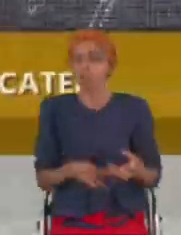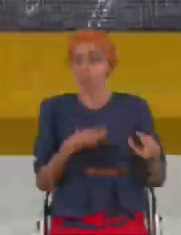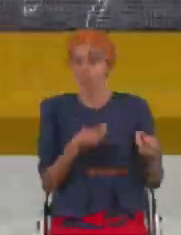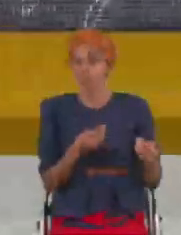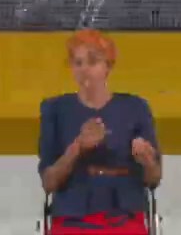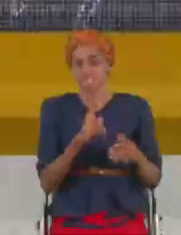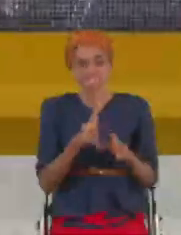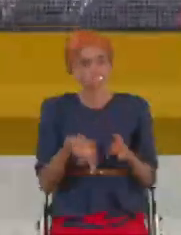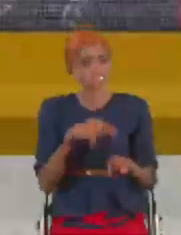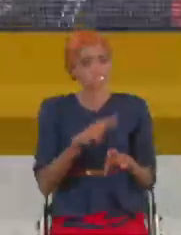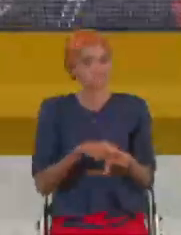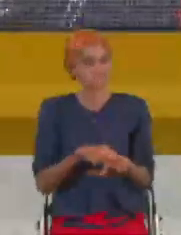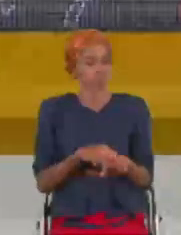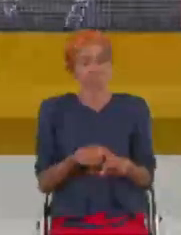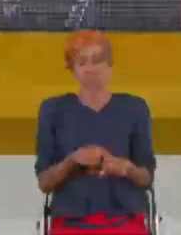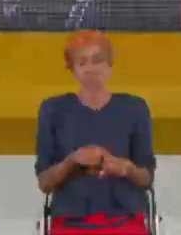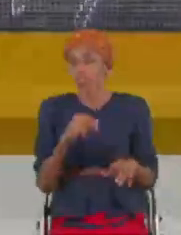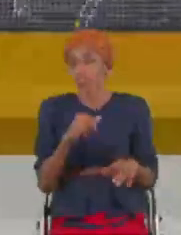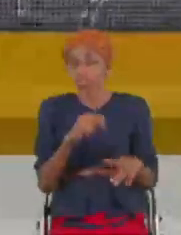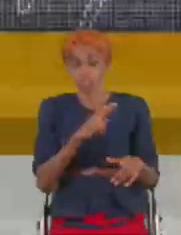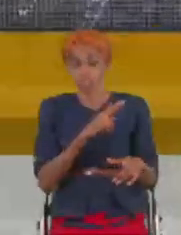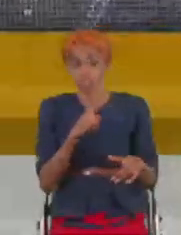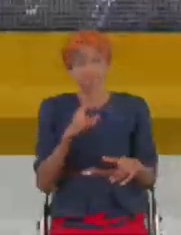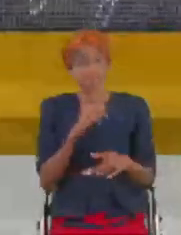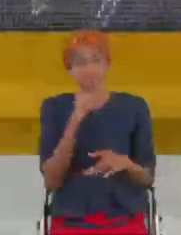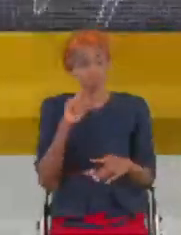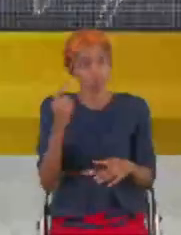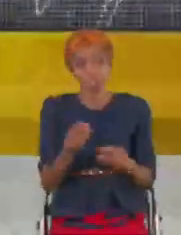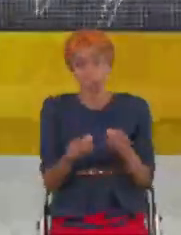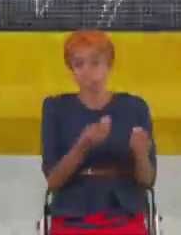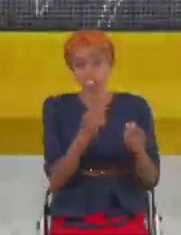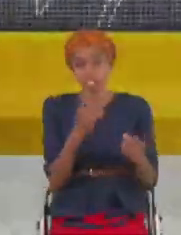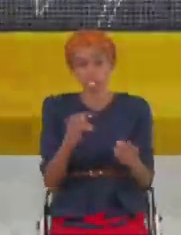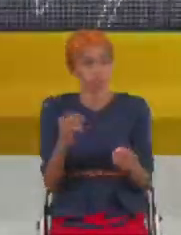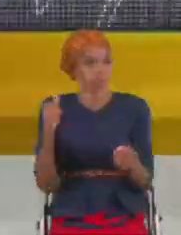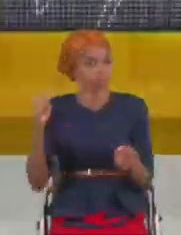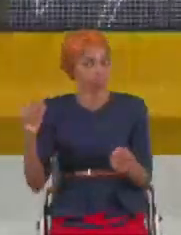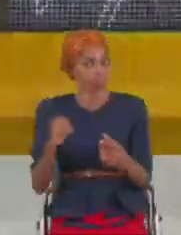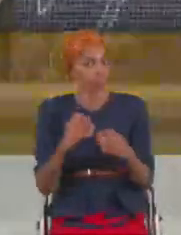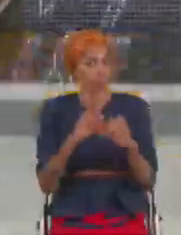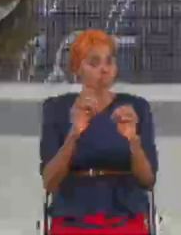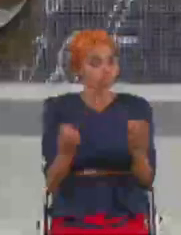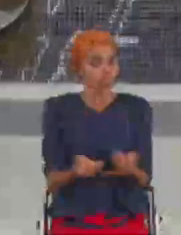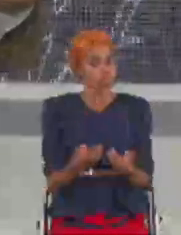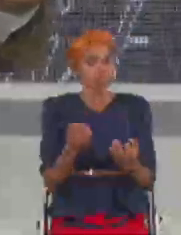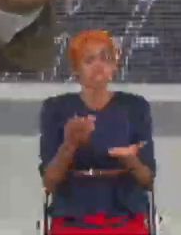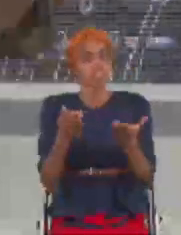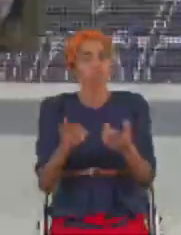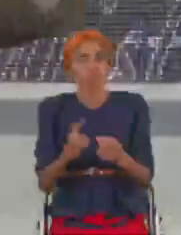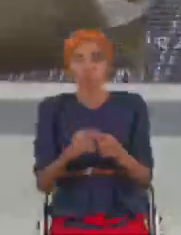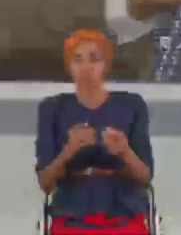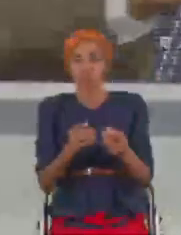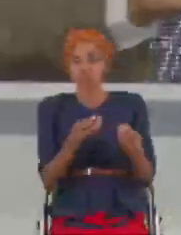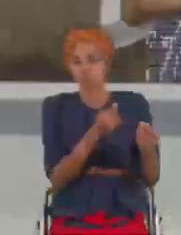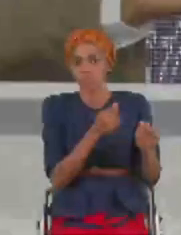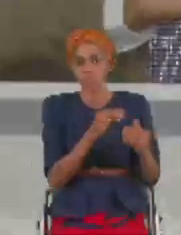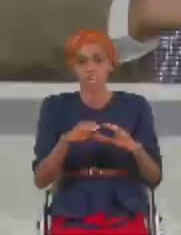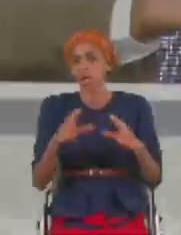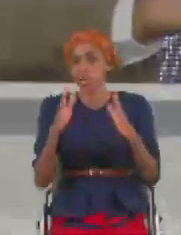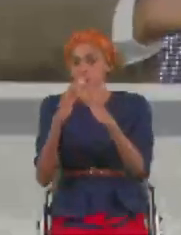nourrir la nation passent en maçonnerie eux mêmes ou nourri la famille et verdir leur communauté